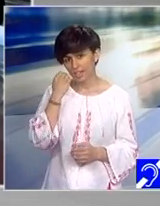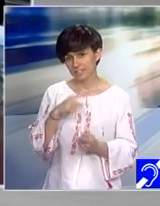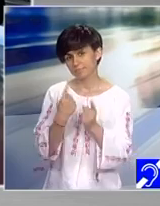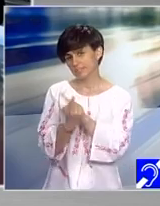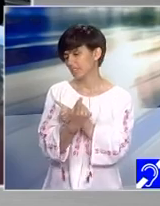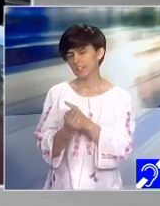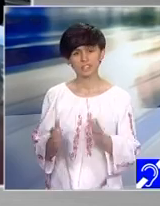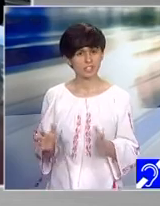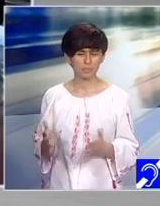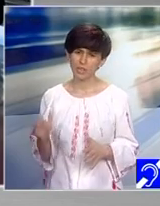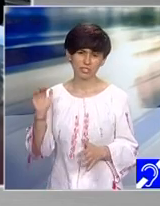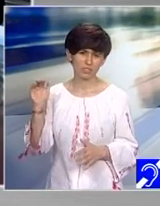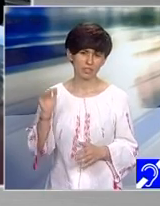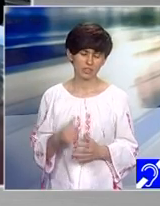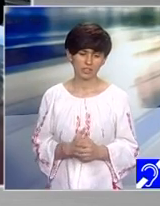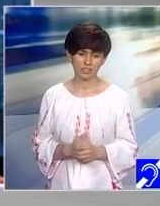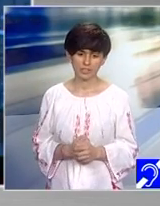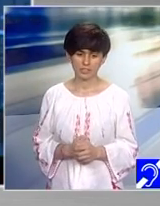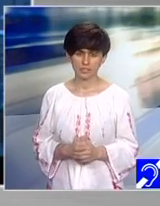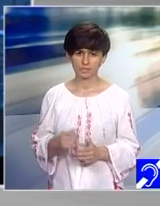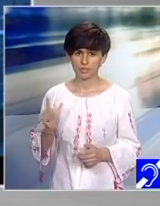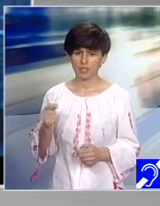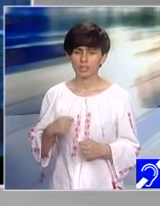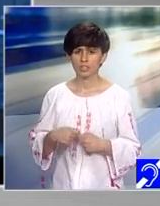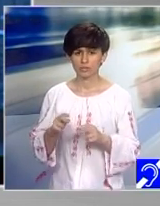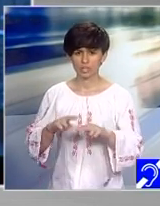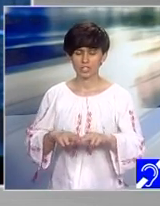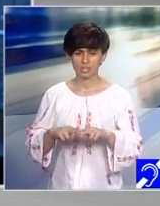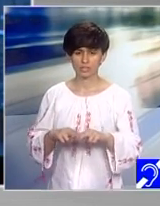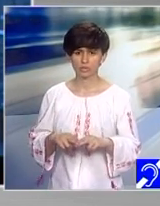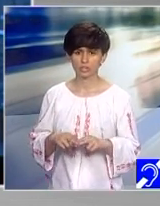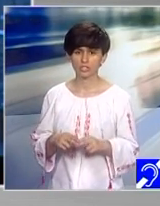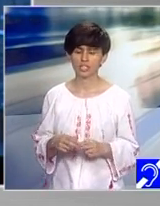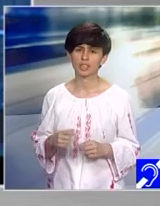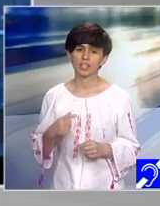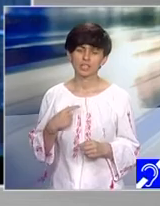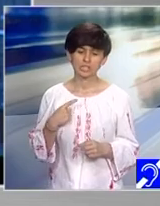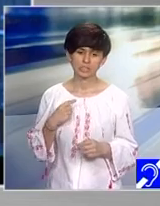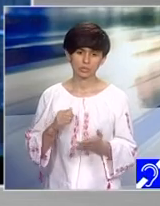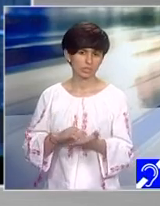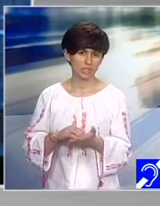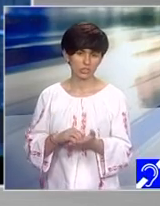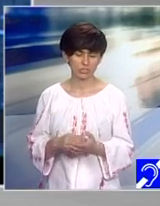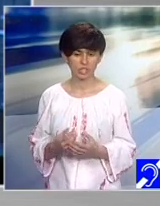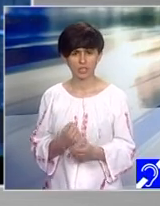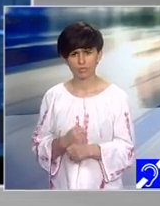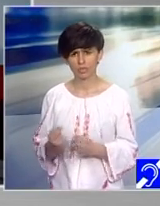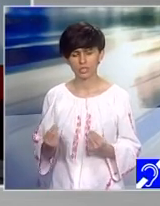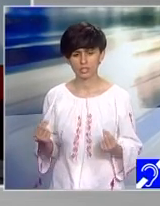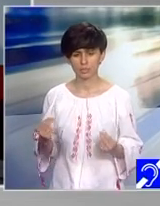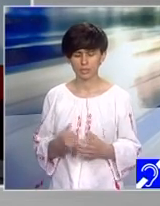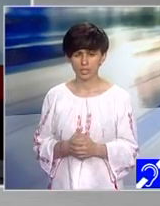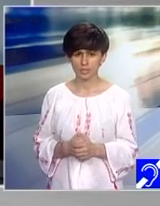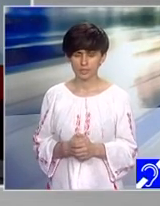tine? Nu cere resurse. Sunt atât de multe idei unde nu e nevoie de resurse în plus și poți să intri într-o... o formulă de